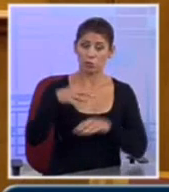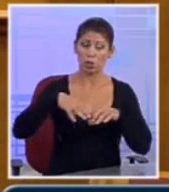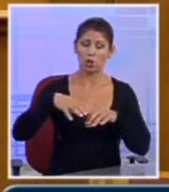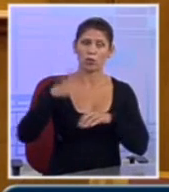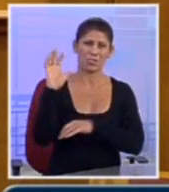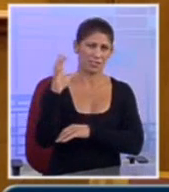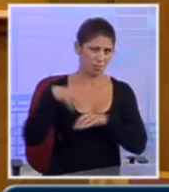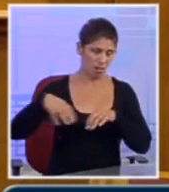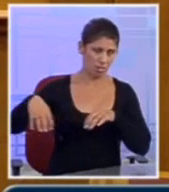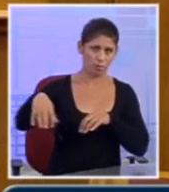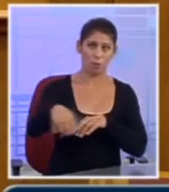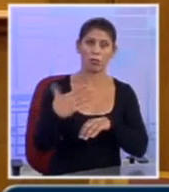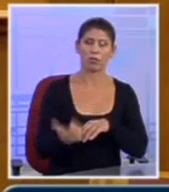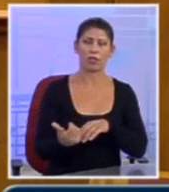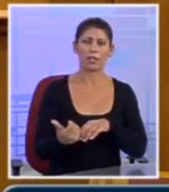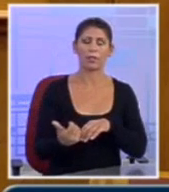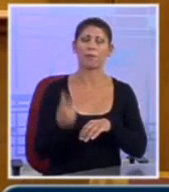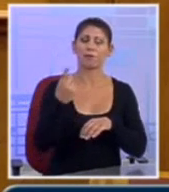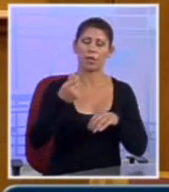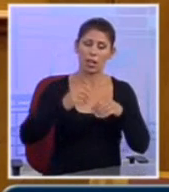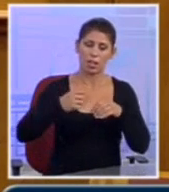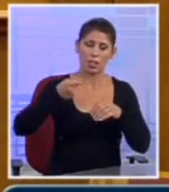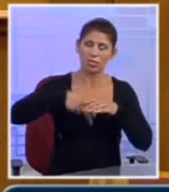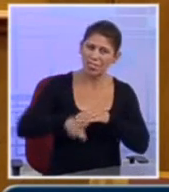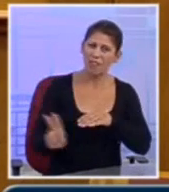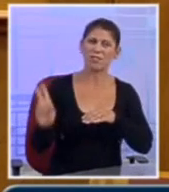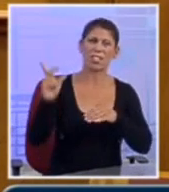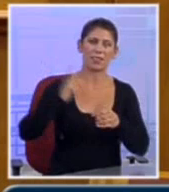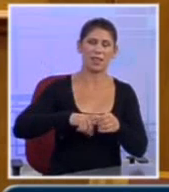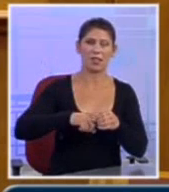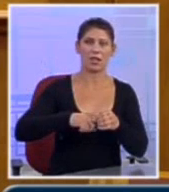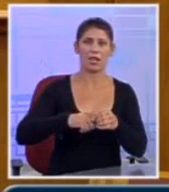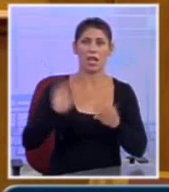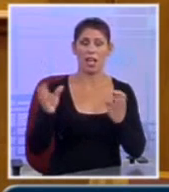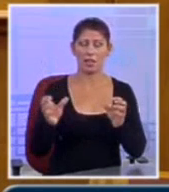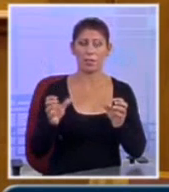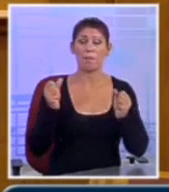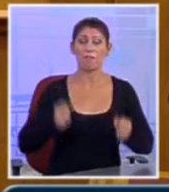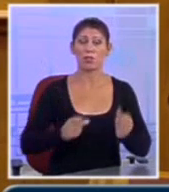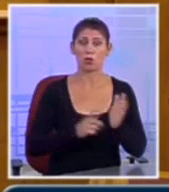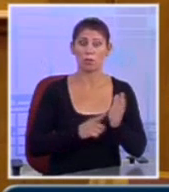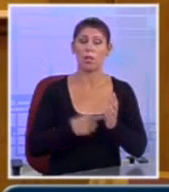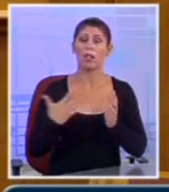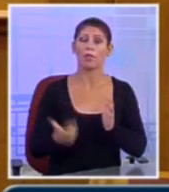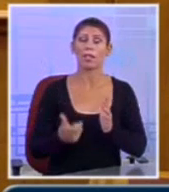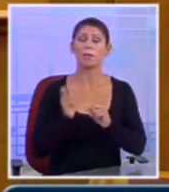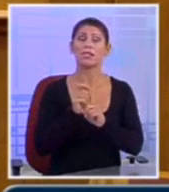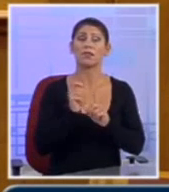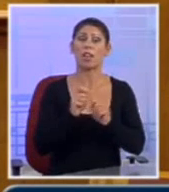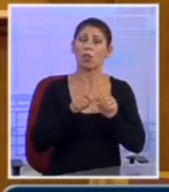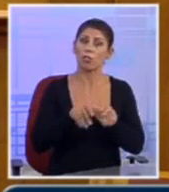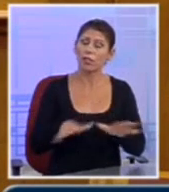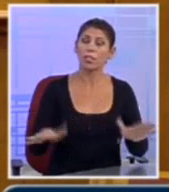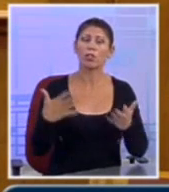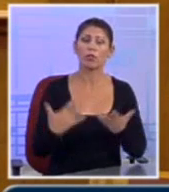θα περιέχεται και η σύσταση θυγατρικής της ΕΡΤ, η οποία με βάση τον νόμο ίδρυσής της γίνεται και πάροχος ψηφιακού δικτύου, οπότε